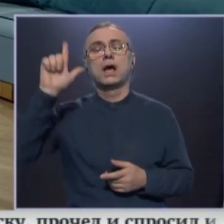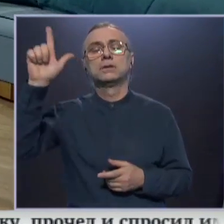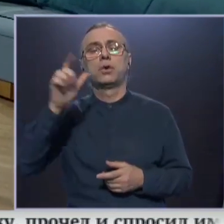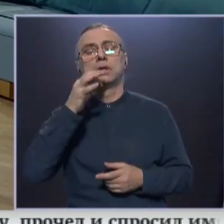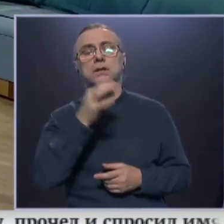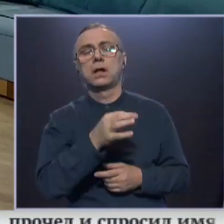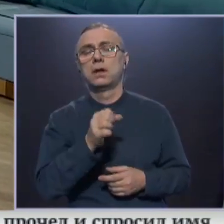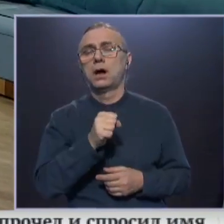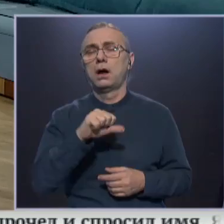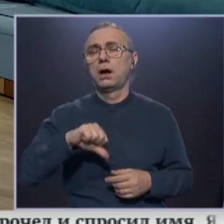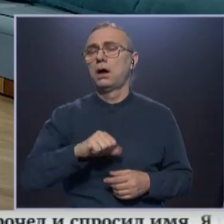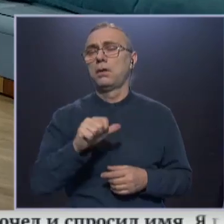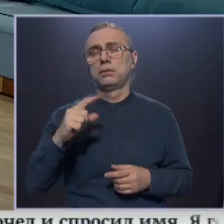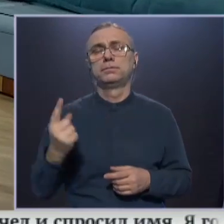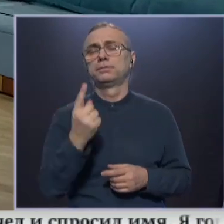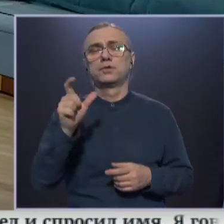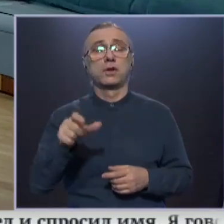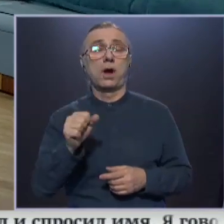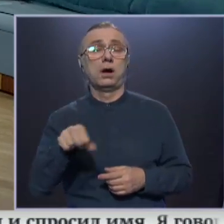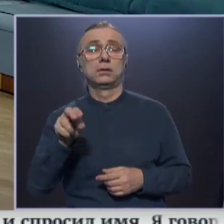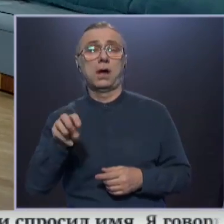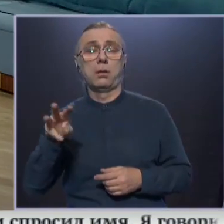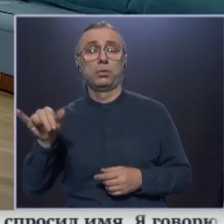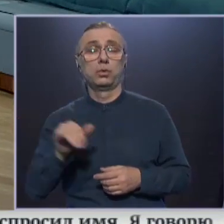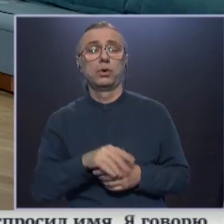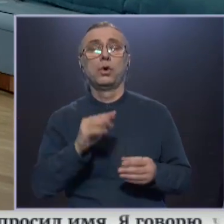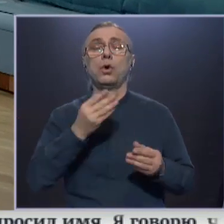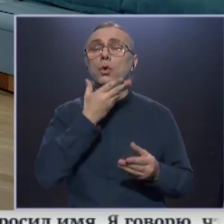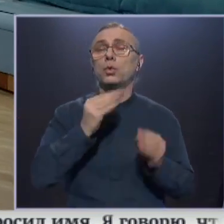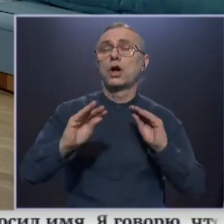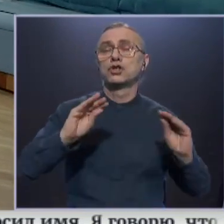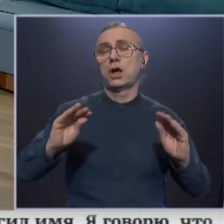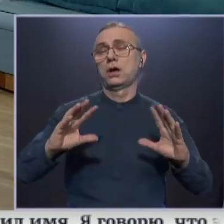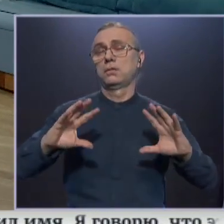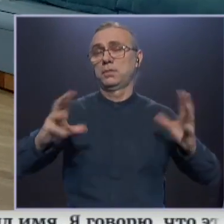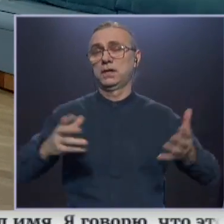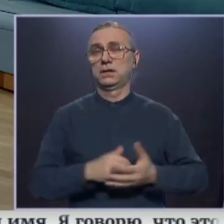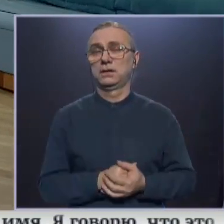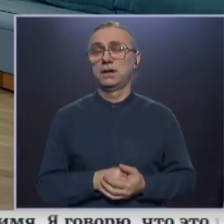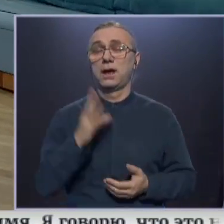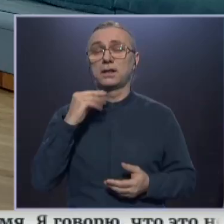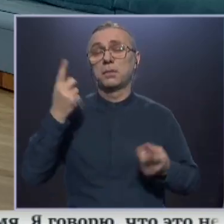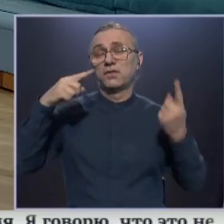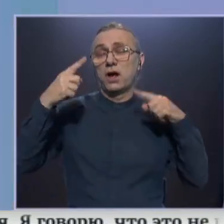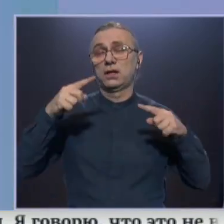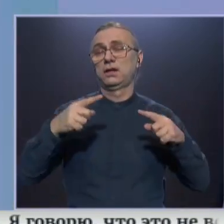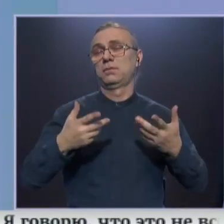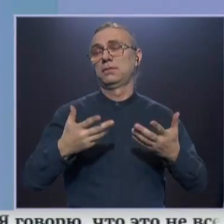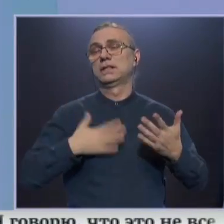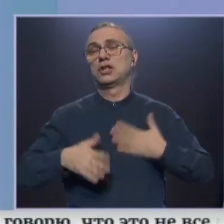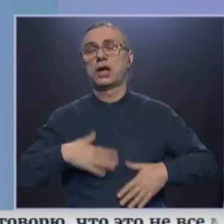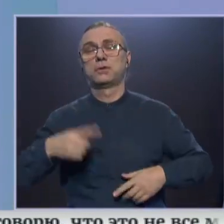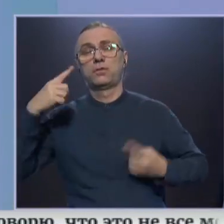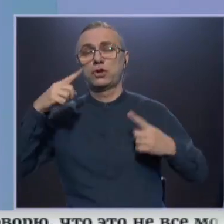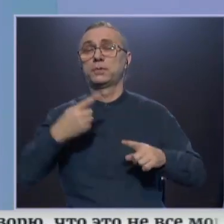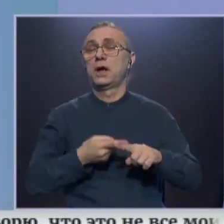да, заботься о нем, управляй им. Поэтому даже если мы творим или наслаждаемся творчеством, это очень хорошо. Поэтому сейчас,